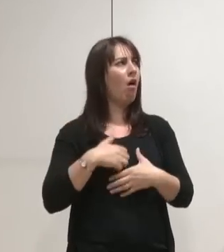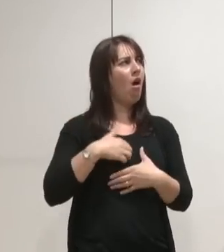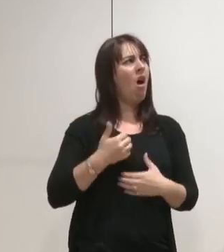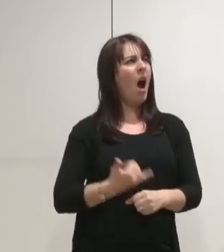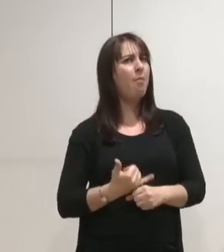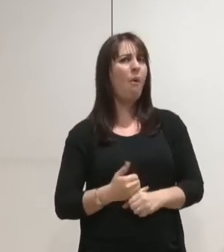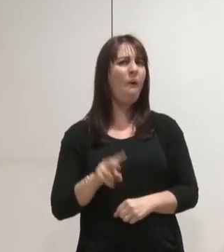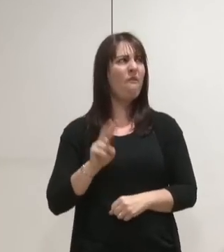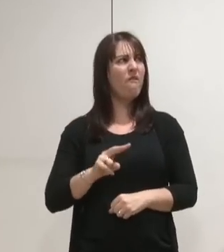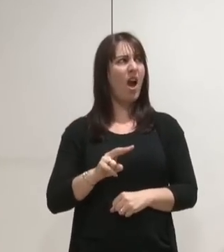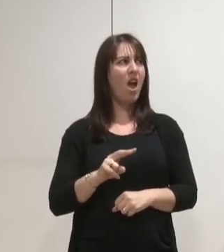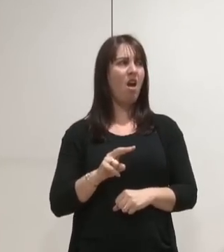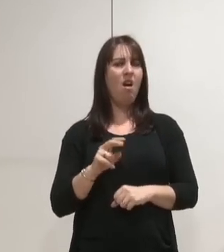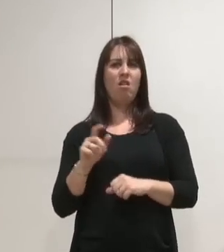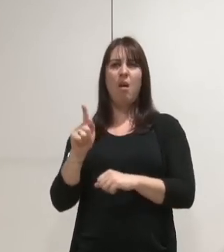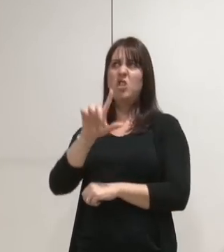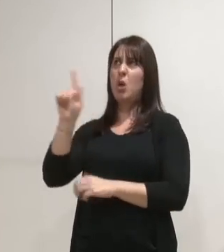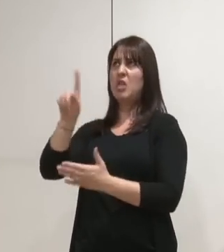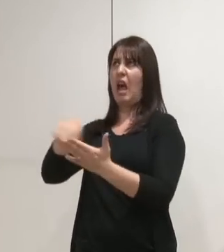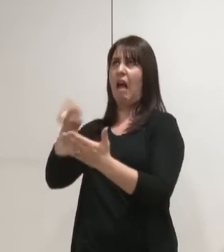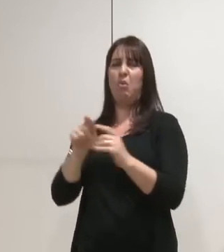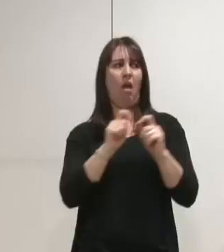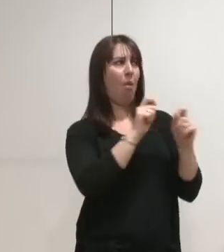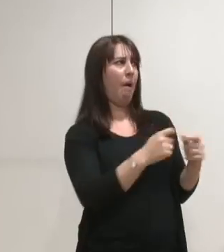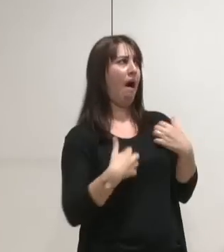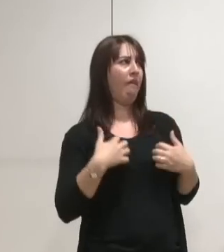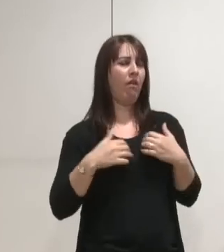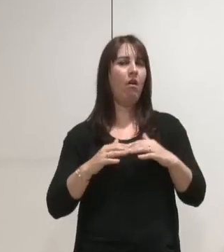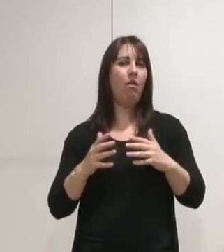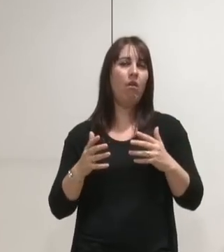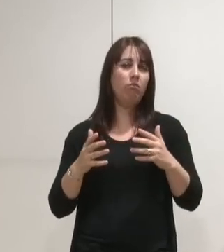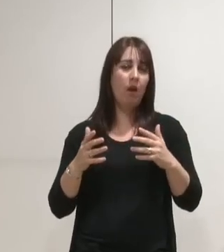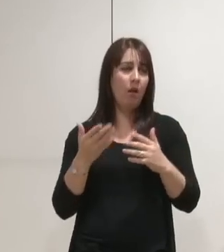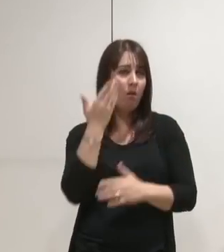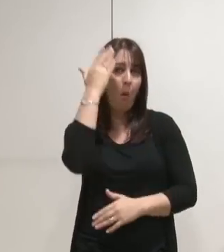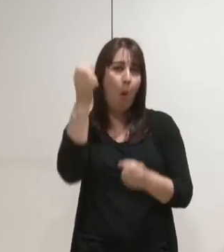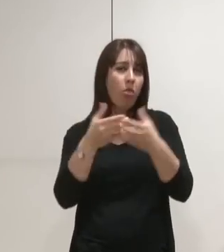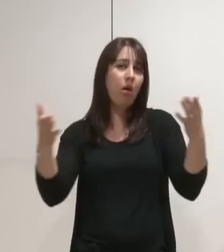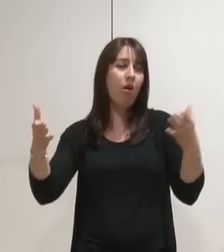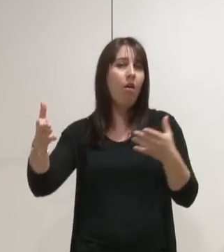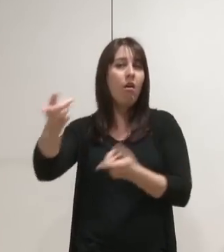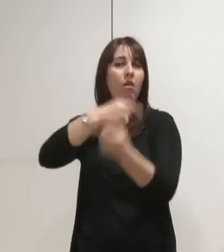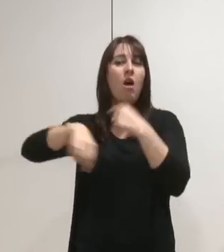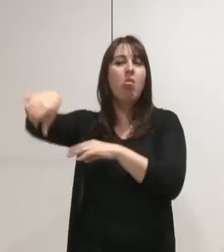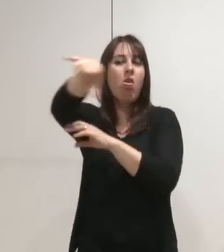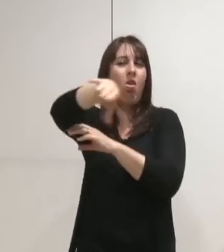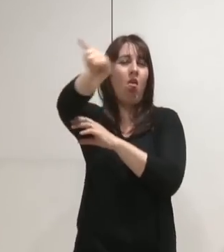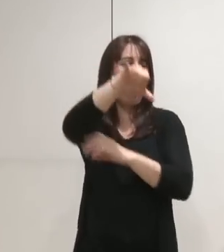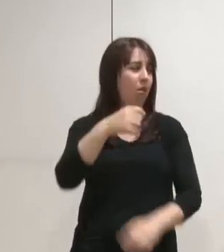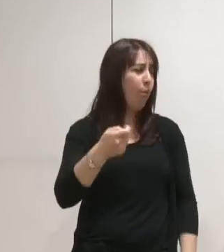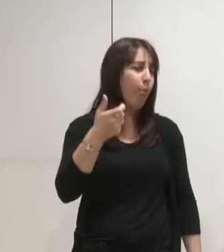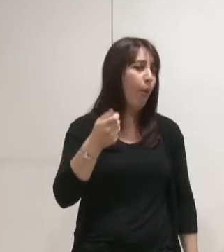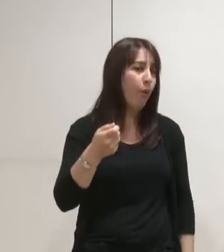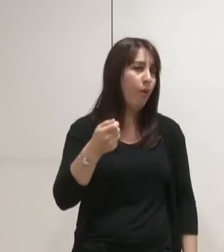scrupules mais cela n'ira pas au-delà et peu de gens seront dupe d'abord parce que